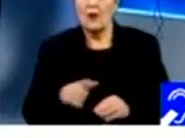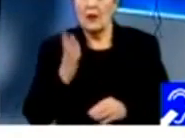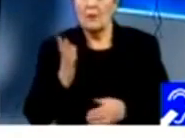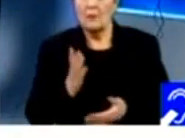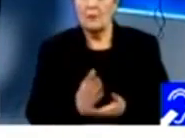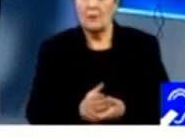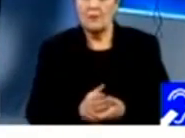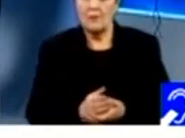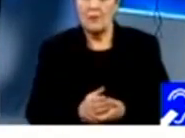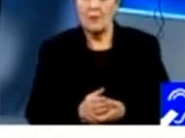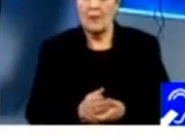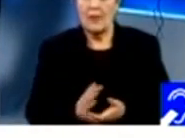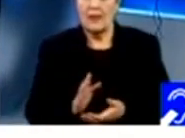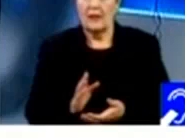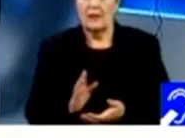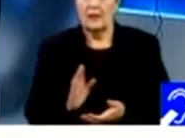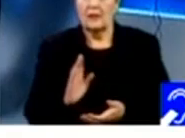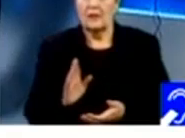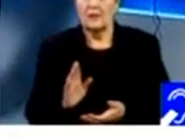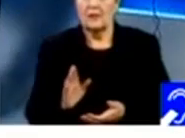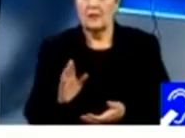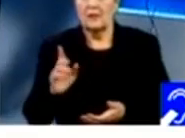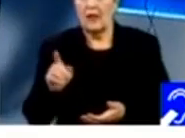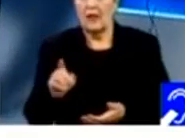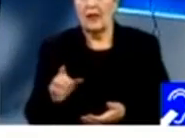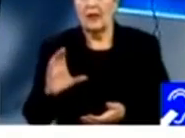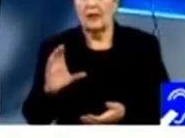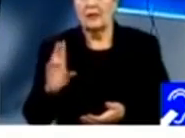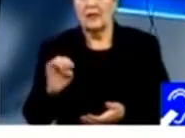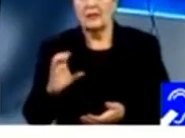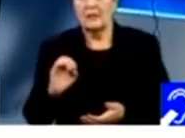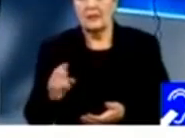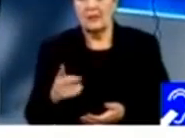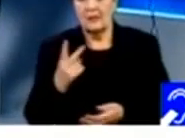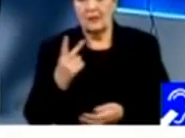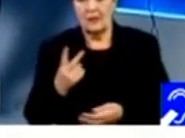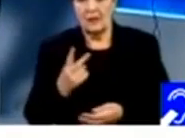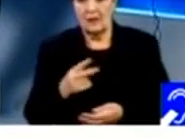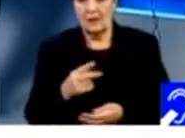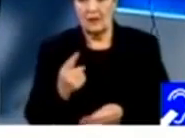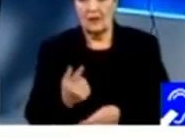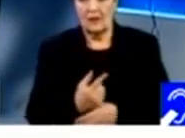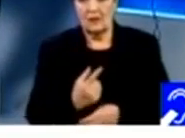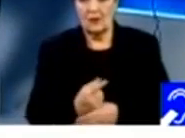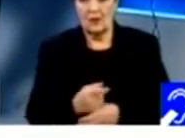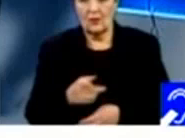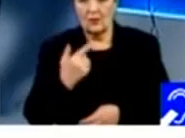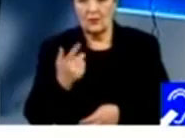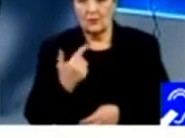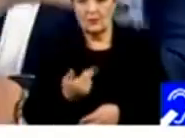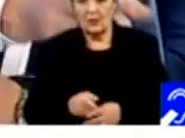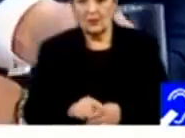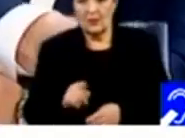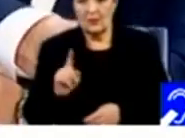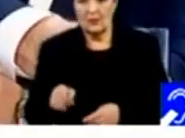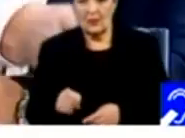Dați să vă spun, eu pur și simplu vreau să intervin, pentru că a fost... Eu vă rog foarte mult, eu am fost de două ori învinuit și vreau să spun că este atacat în